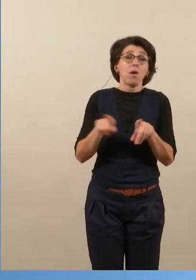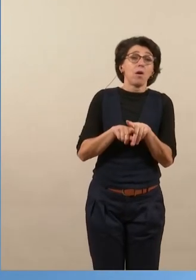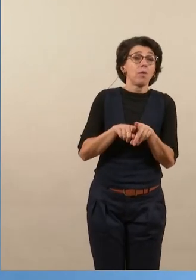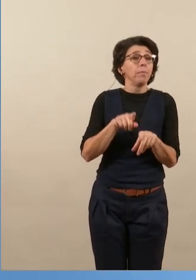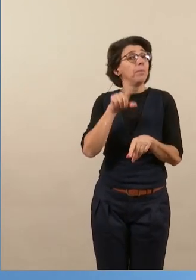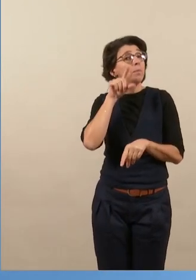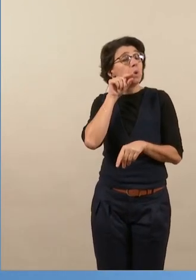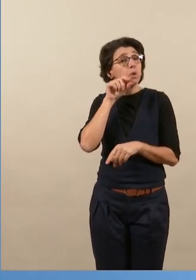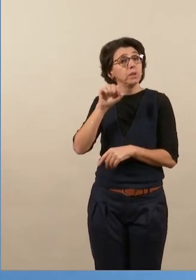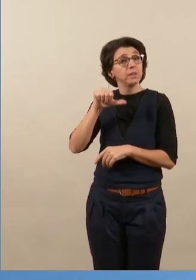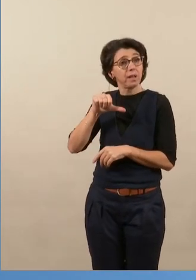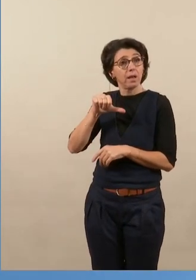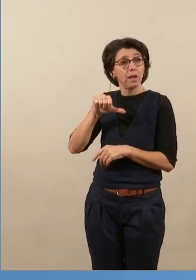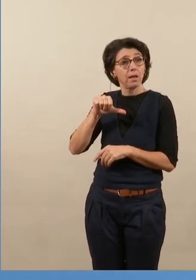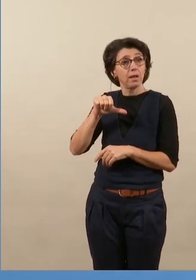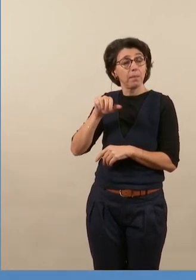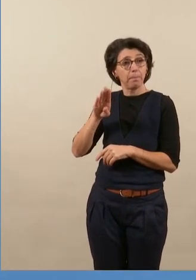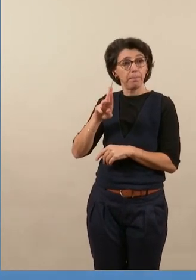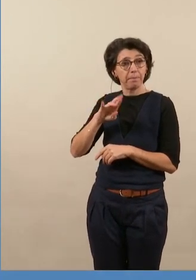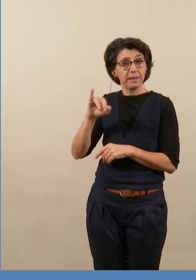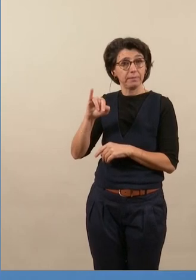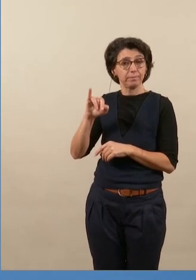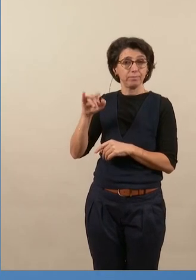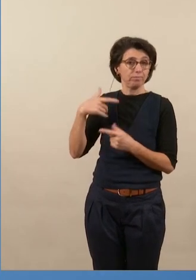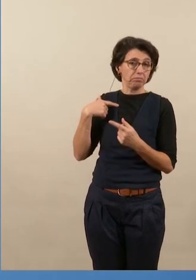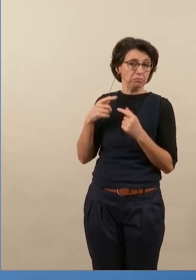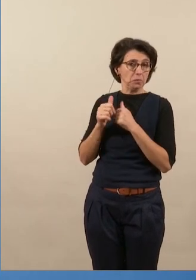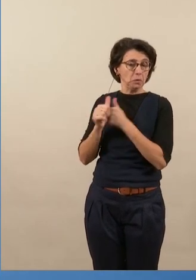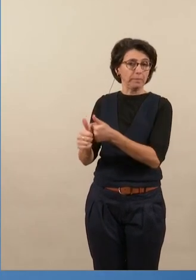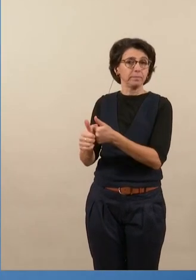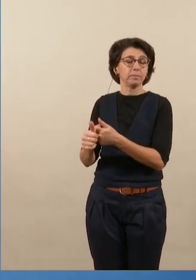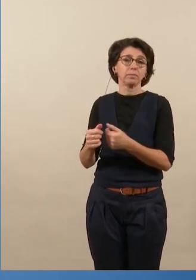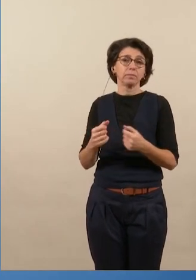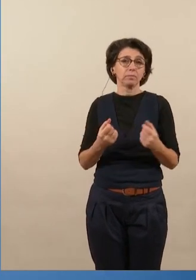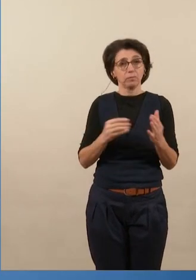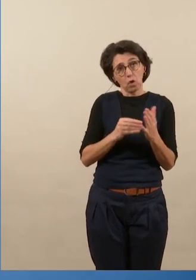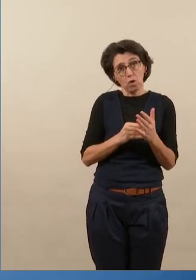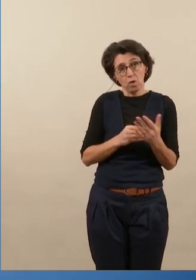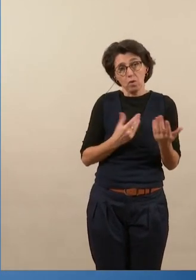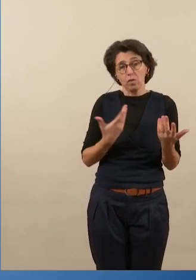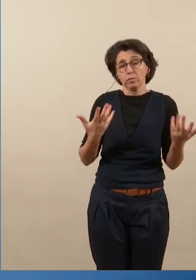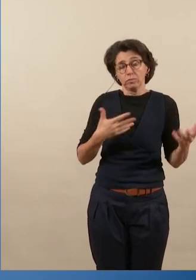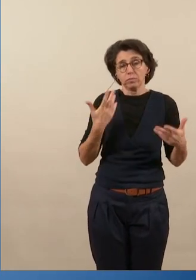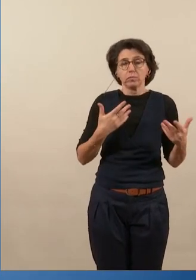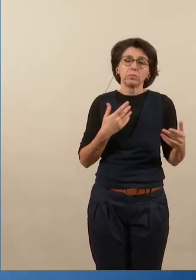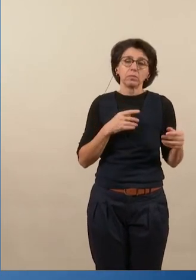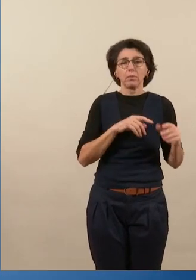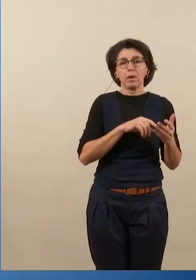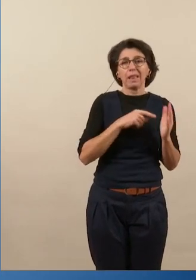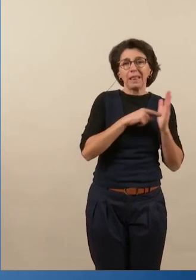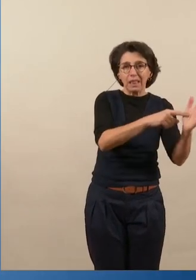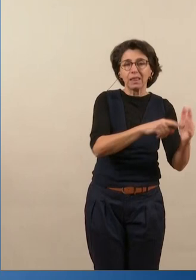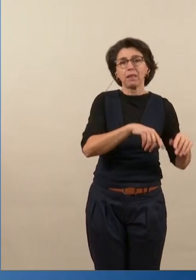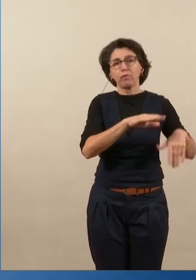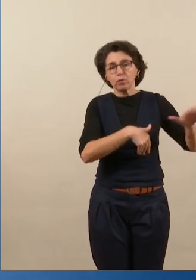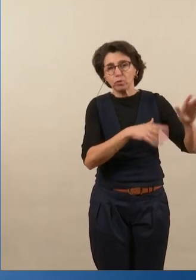commsur intervention sur sur la dette et sur le sur le fonctionnement pour me focaliser sur des sujets d'investissement